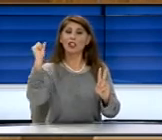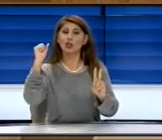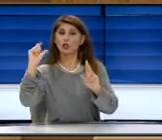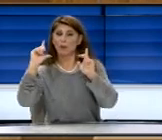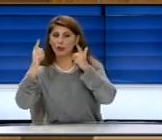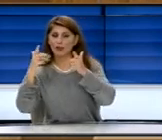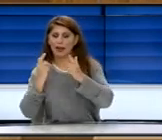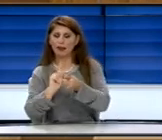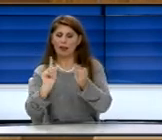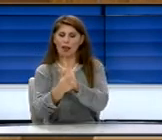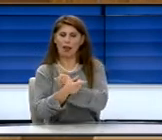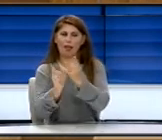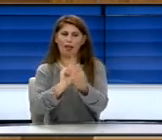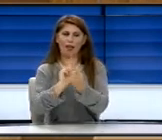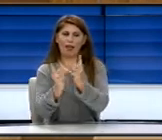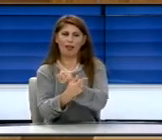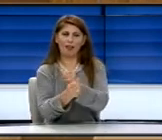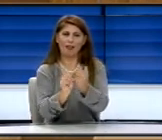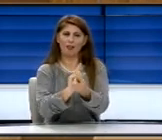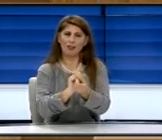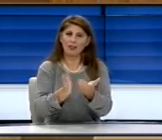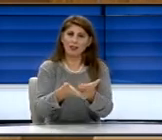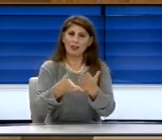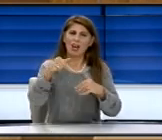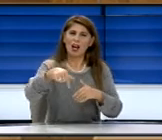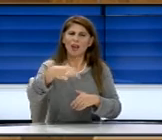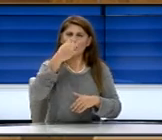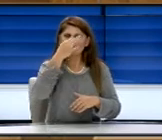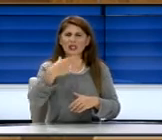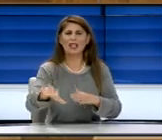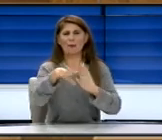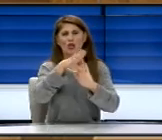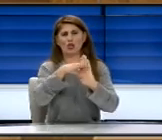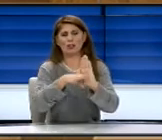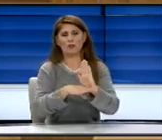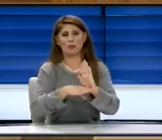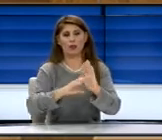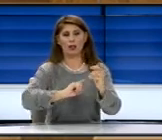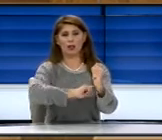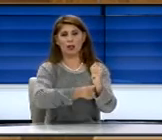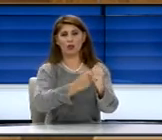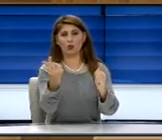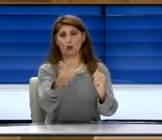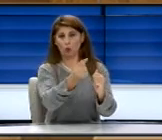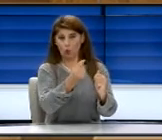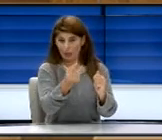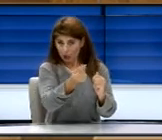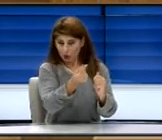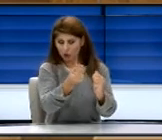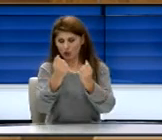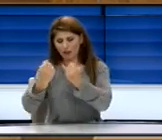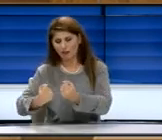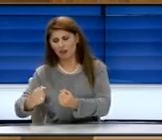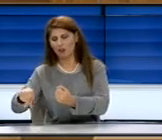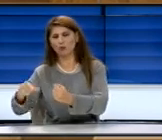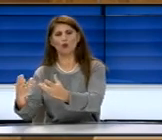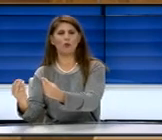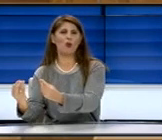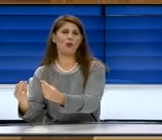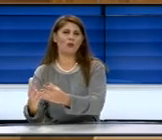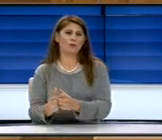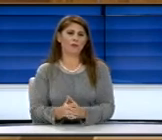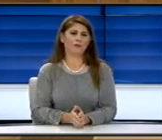έχετε αναλάβει να υπηρετείτε αυτό το σάπιο σύστημα και την εξουσία των λίγων σε βάρος των πολλών.